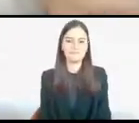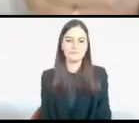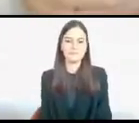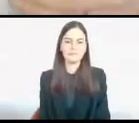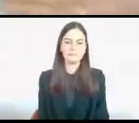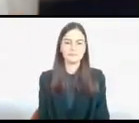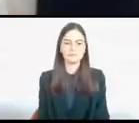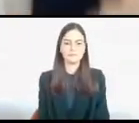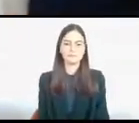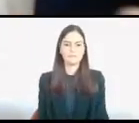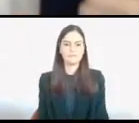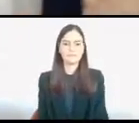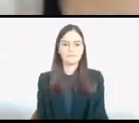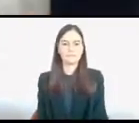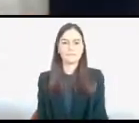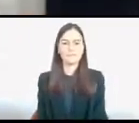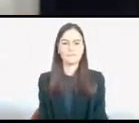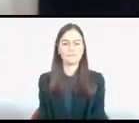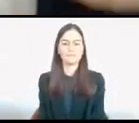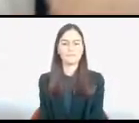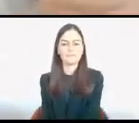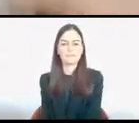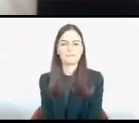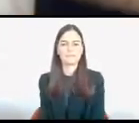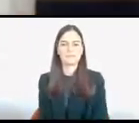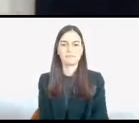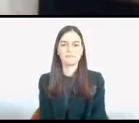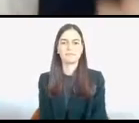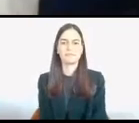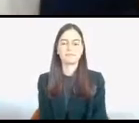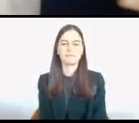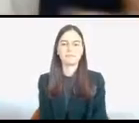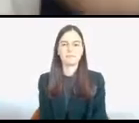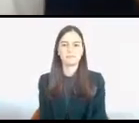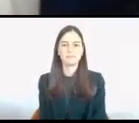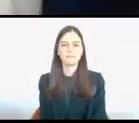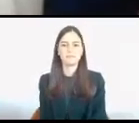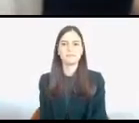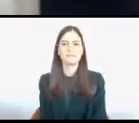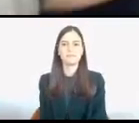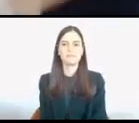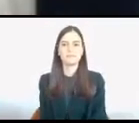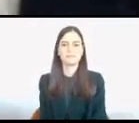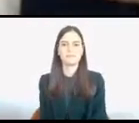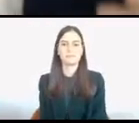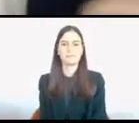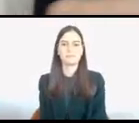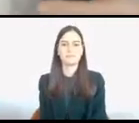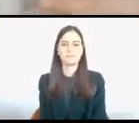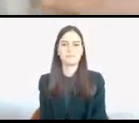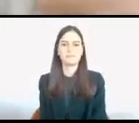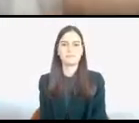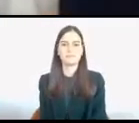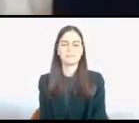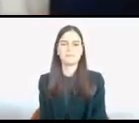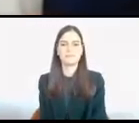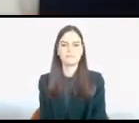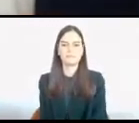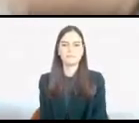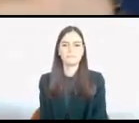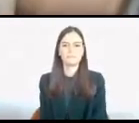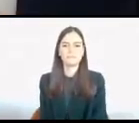cotisés n'est pas suffisant pour avoir le taux plein. Et donc, la détermination de l'intérêt d'une personne, quelle que soit d'ailleurs sa